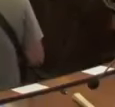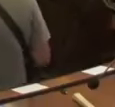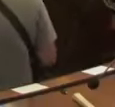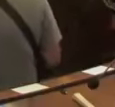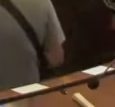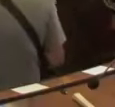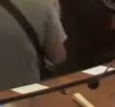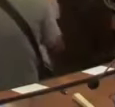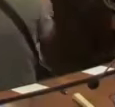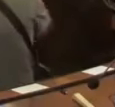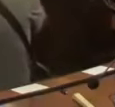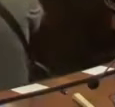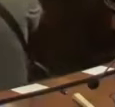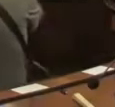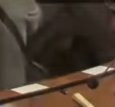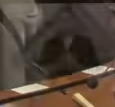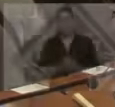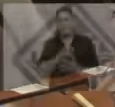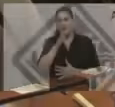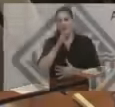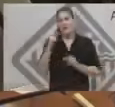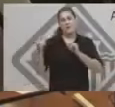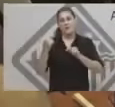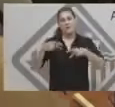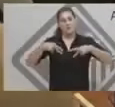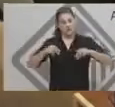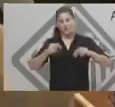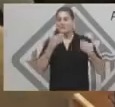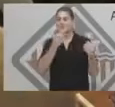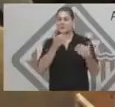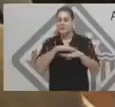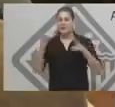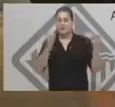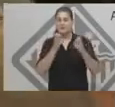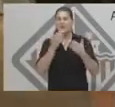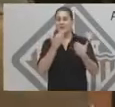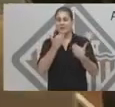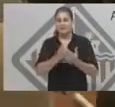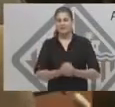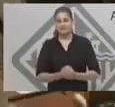Molt bé, ara sí, donant per tancada aquesta sessió. Moltes gràcies a tothom.